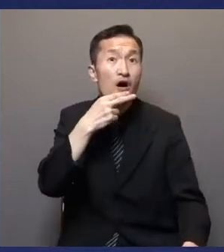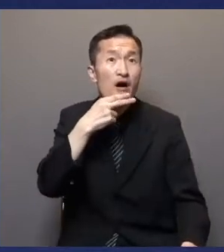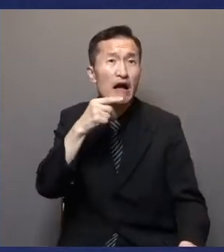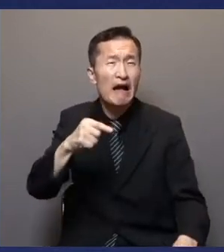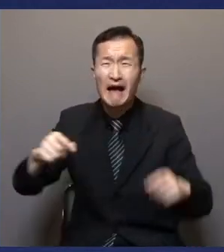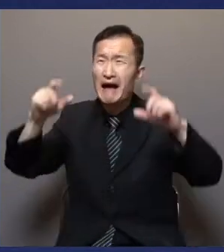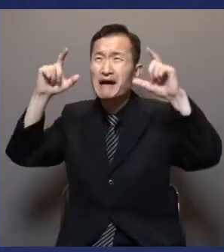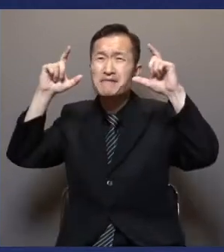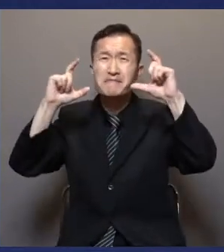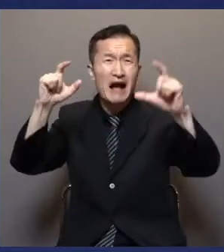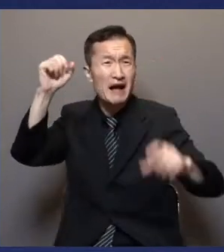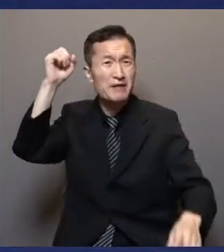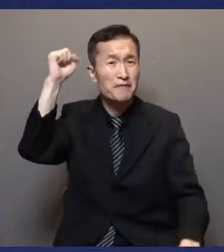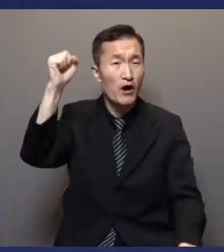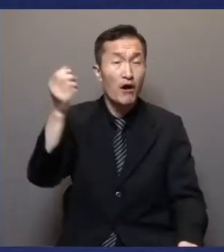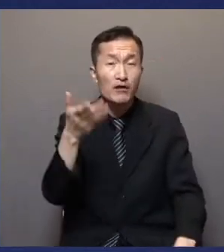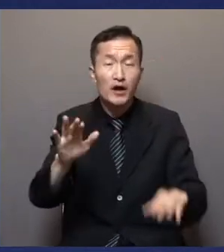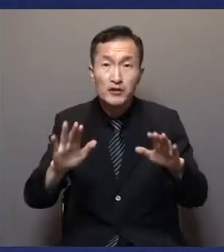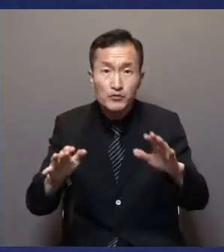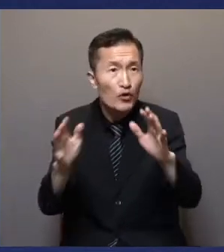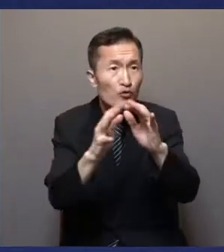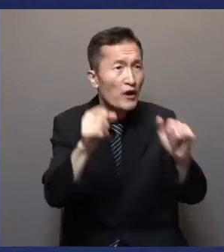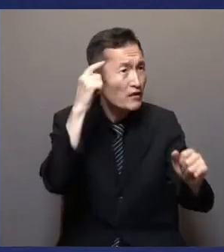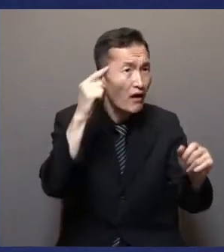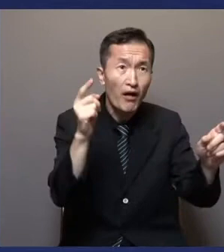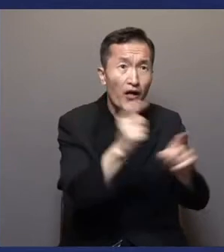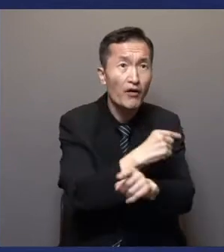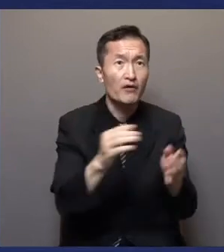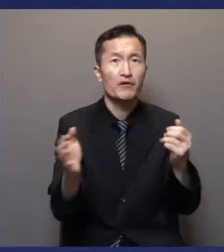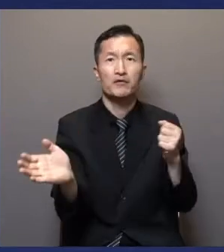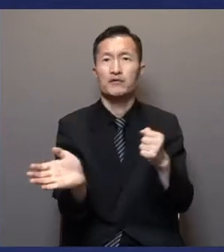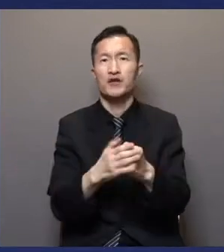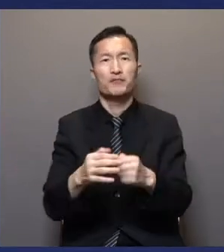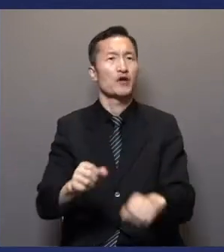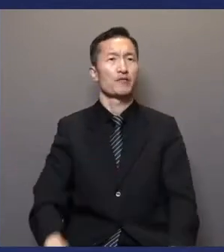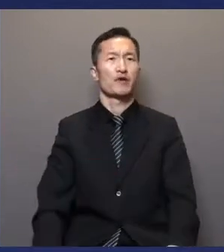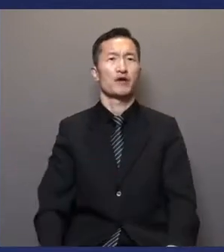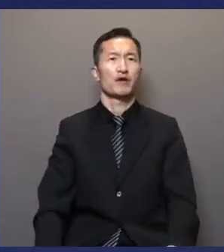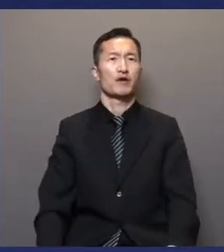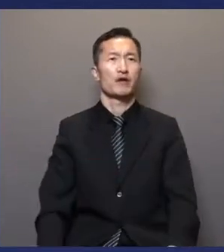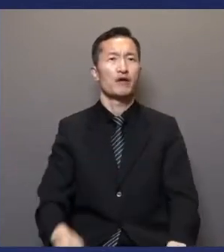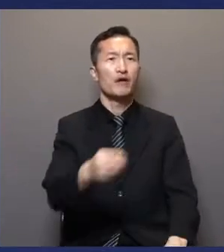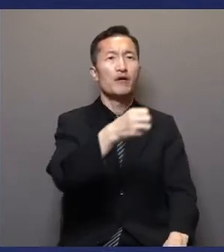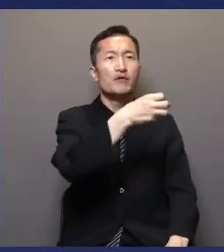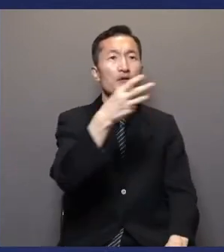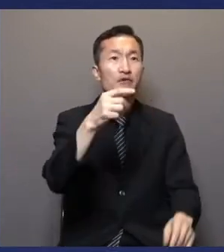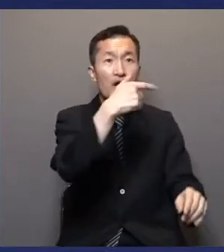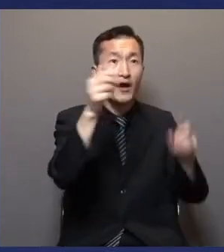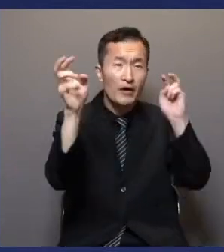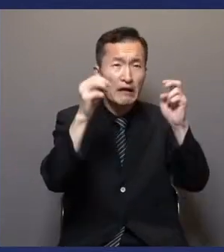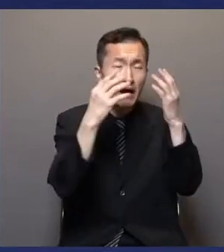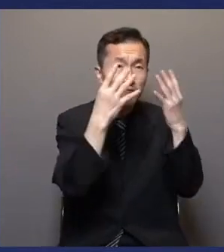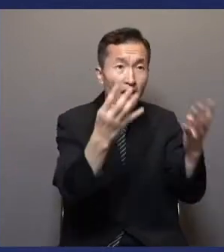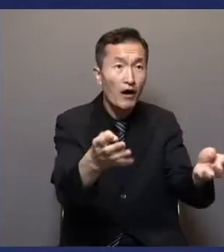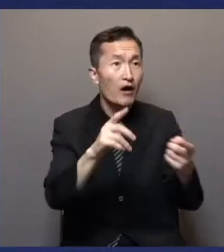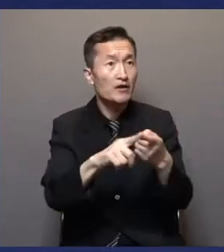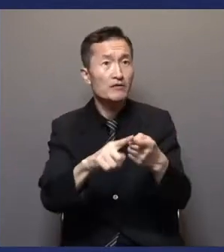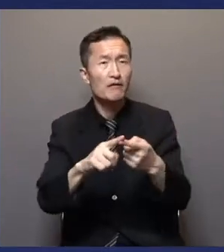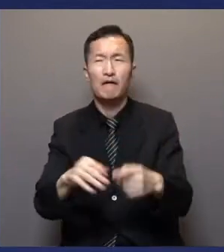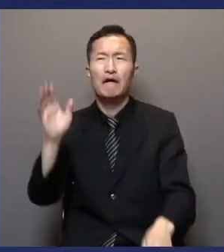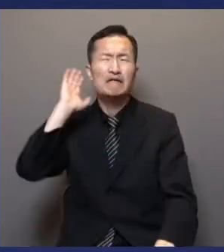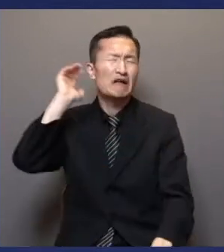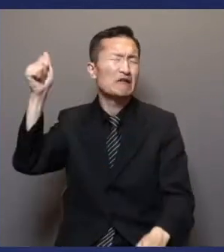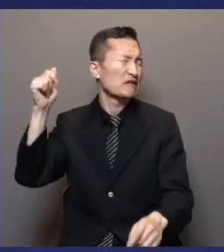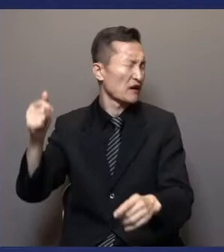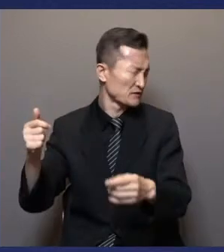하시더니 지금은 국민 여론이 좋아졌으니까 이재용 사면에 대해서 대통령이 알아서 할 문제라고 이야기하는 그런